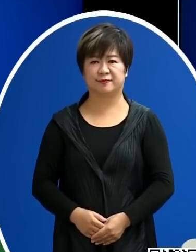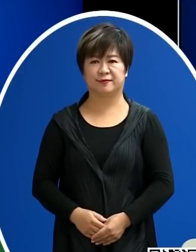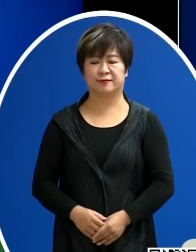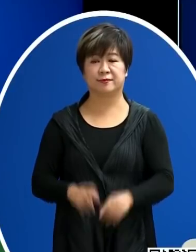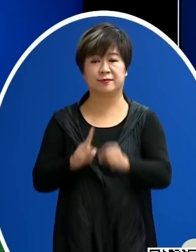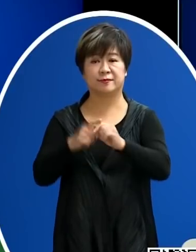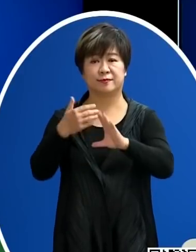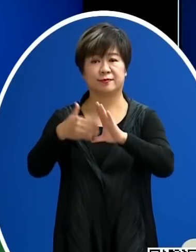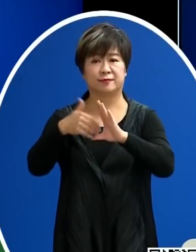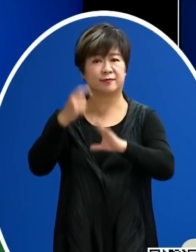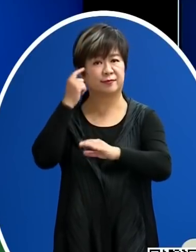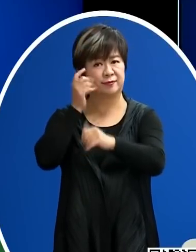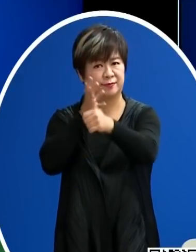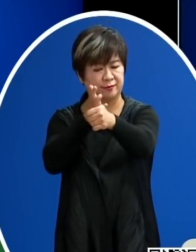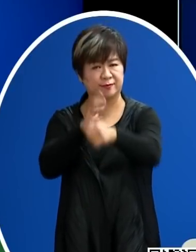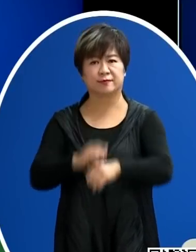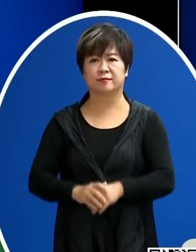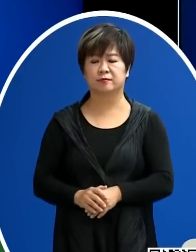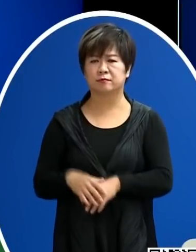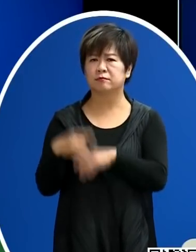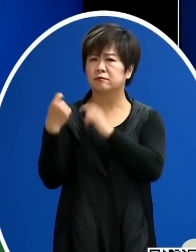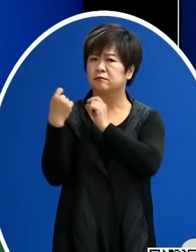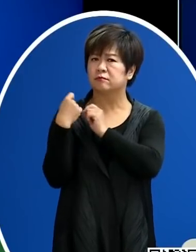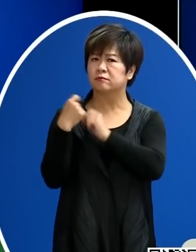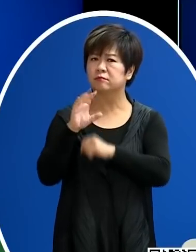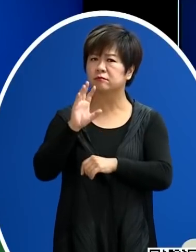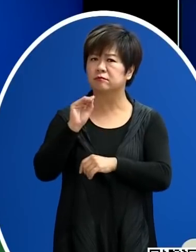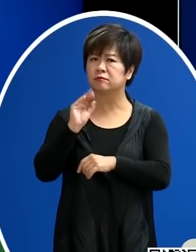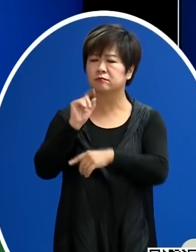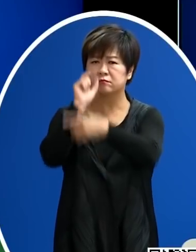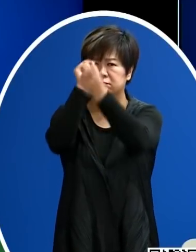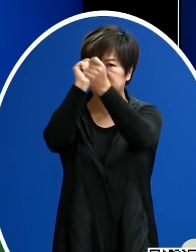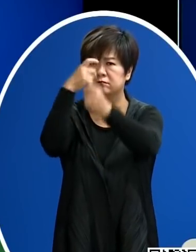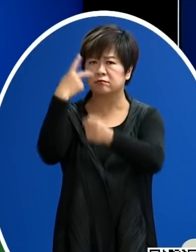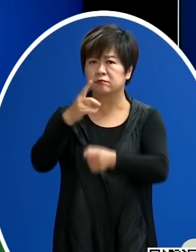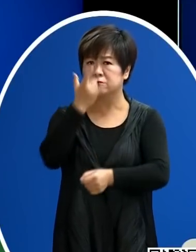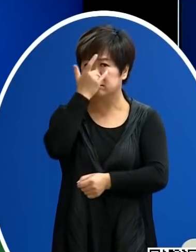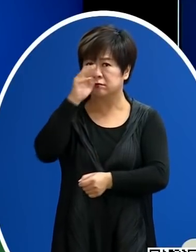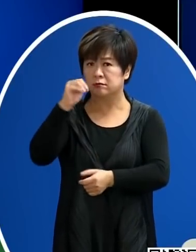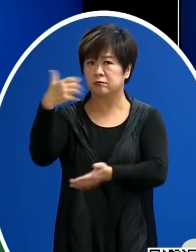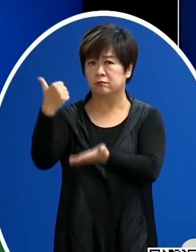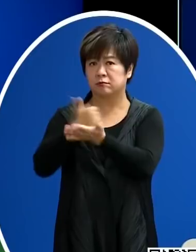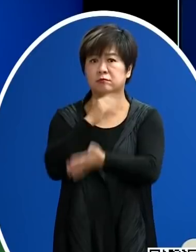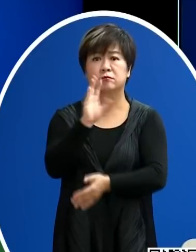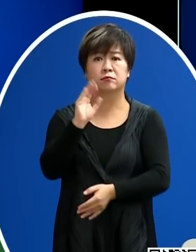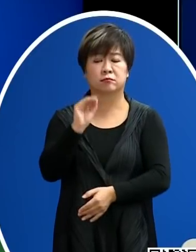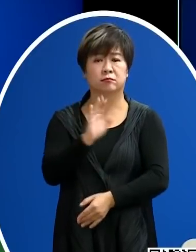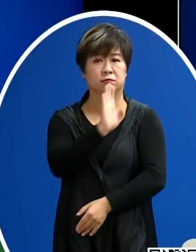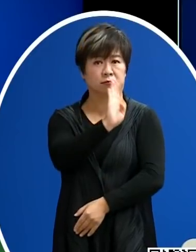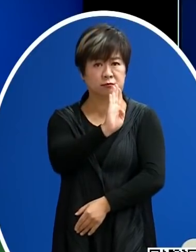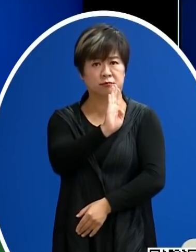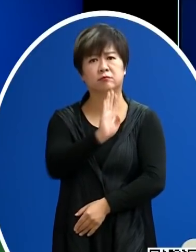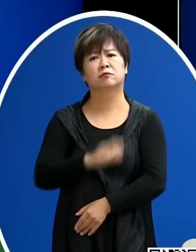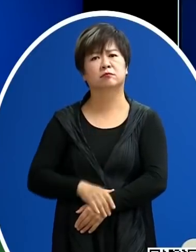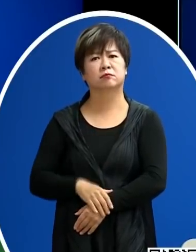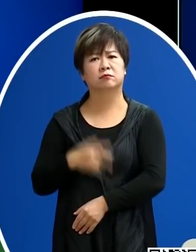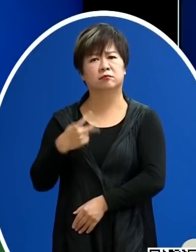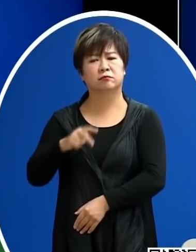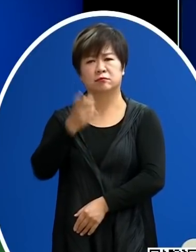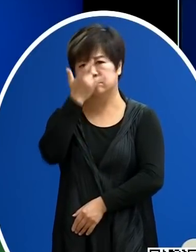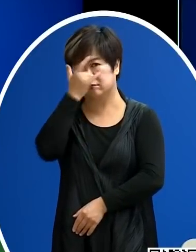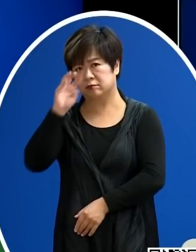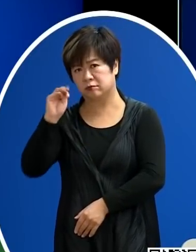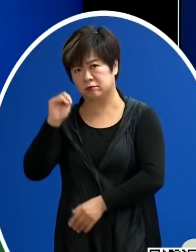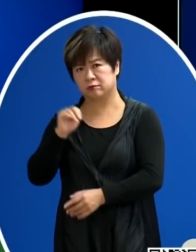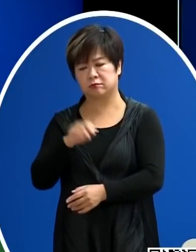指挥官好，中视新闻提问，想请问最近会不会有莫德纳到货？那另外想请问 BNT 还有 AZ 还有莫德纳这三款